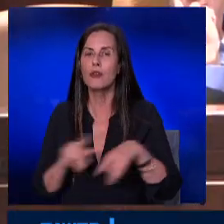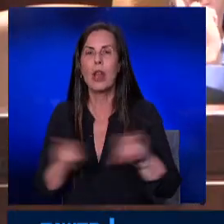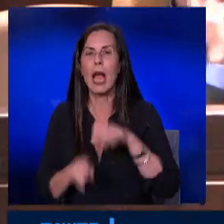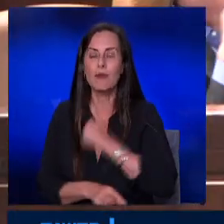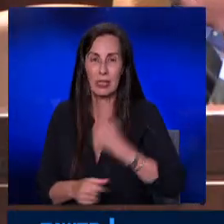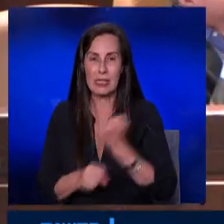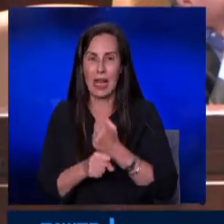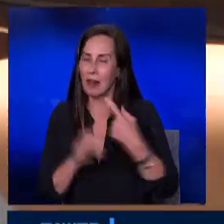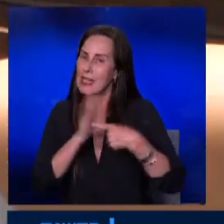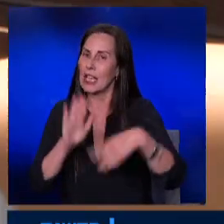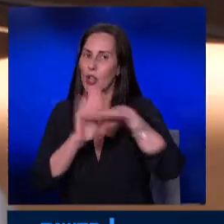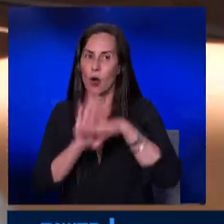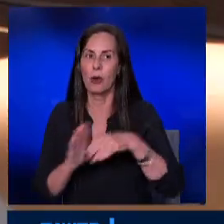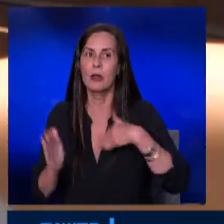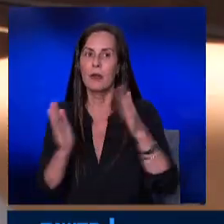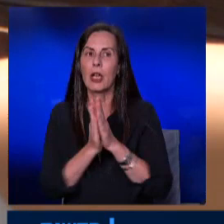רוצה